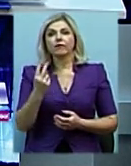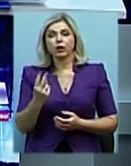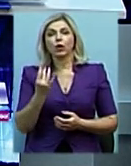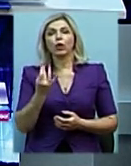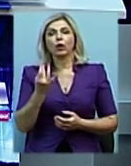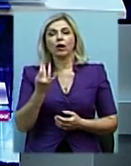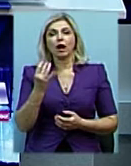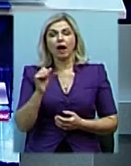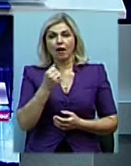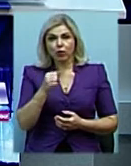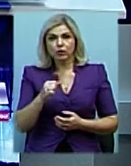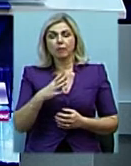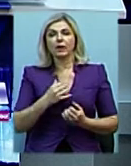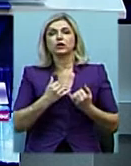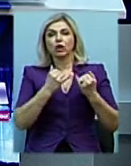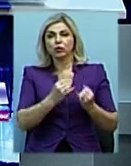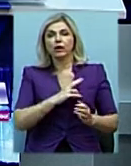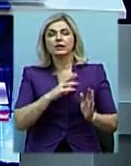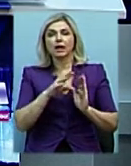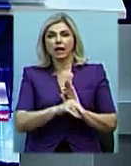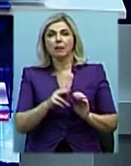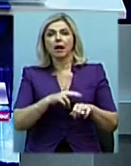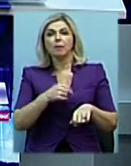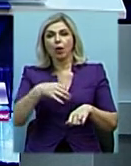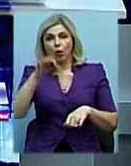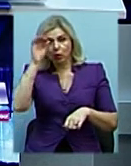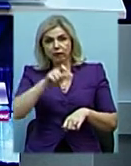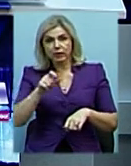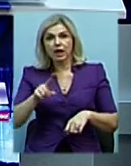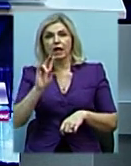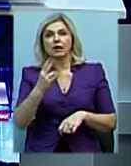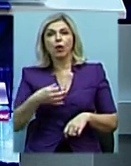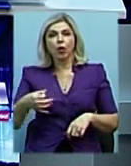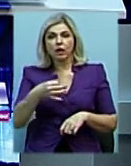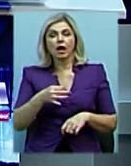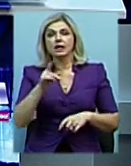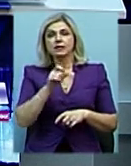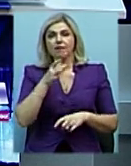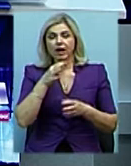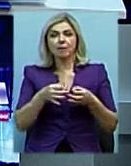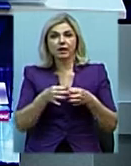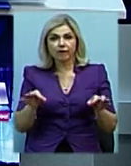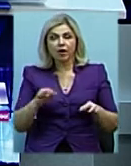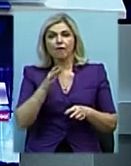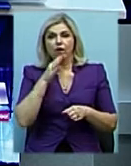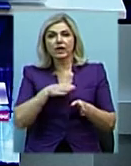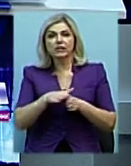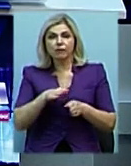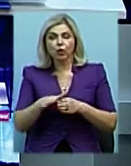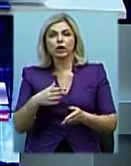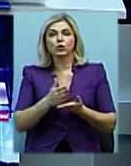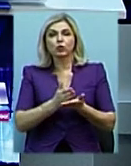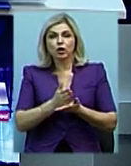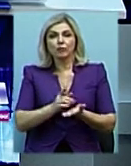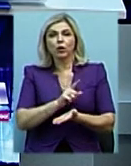Україні вшанували загиблих правоохоронців. На Миколаївщині за роки незалежності під час виконання службових обов'язків своє життя